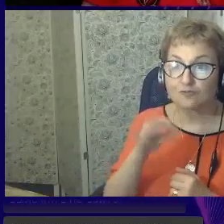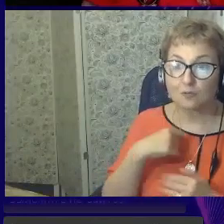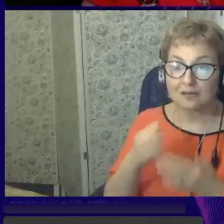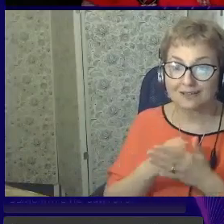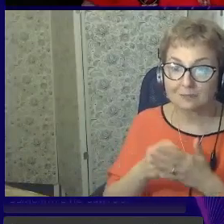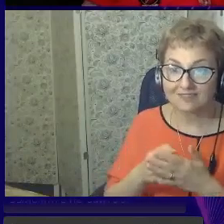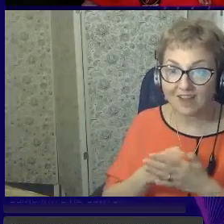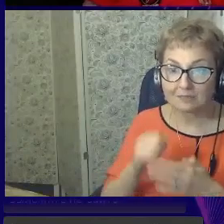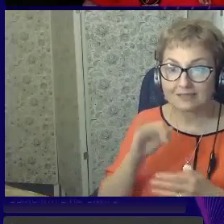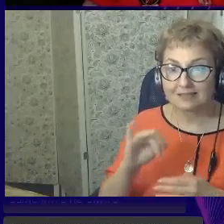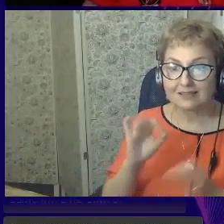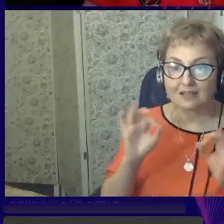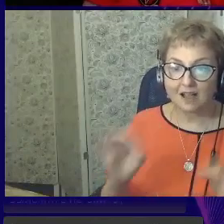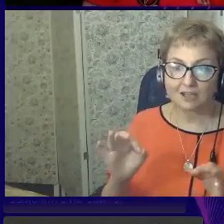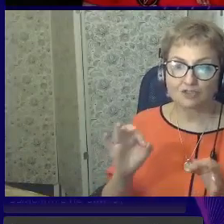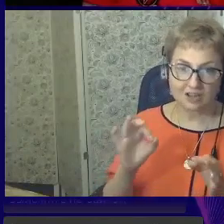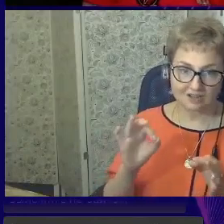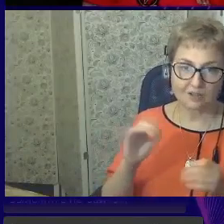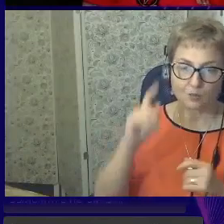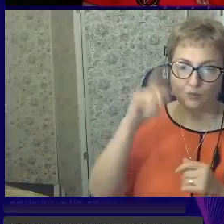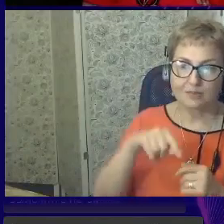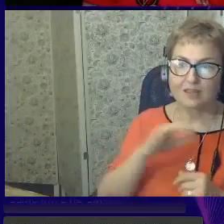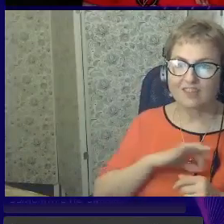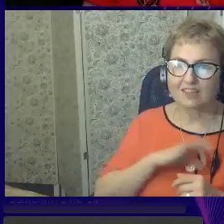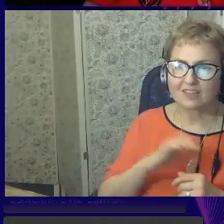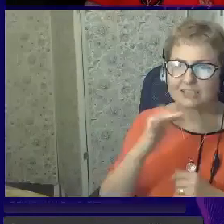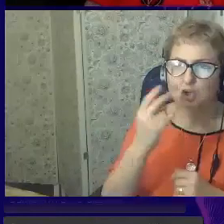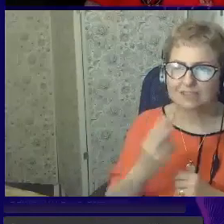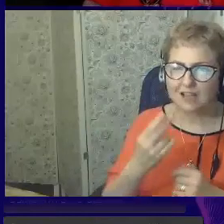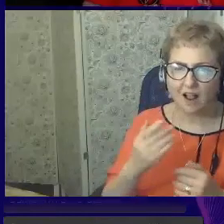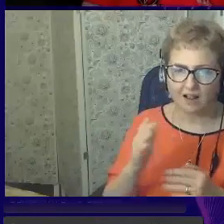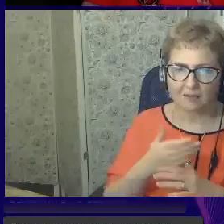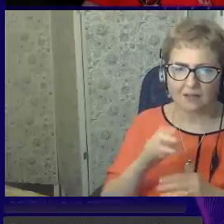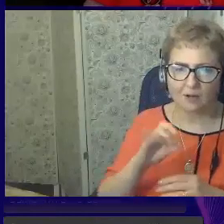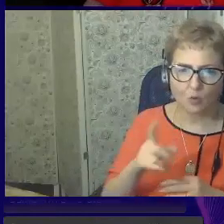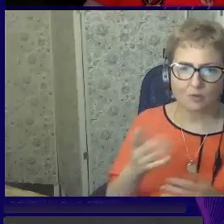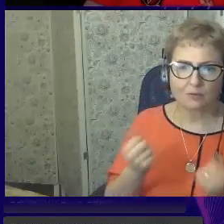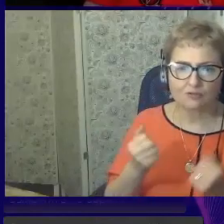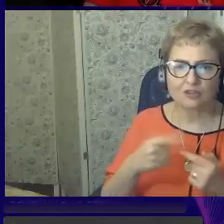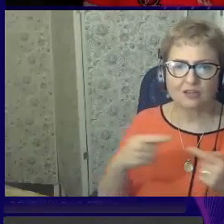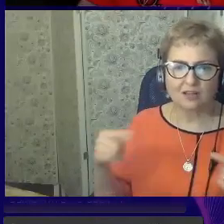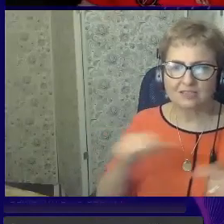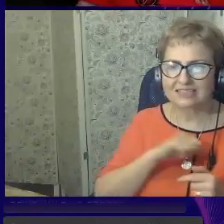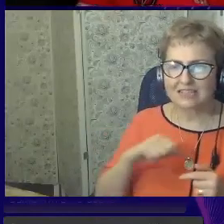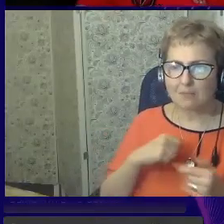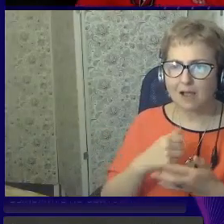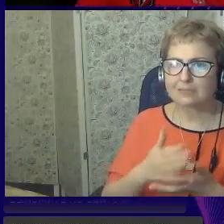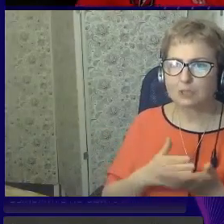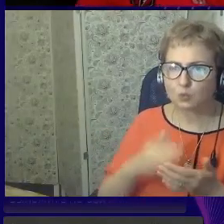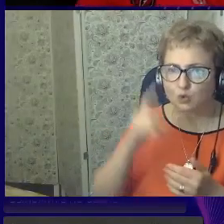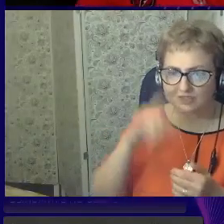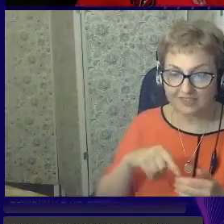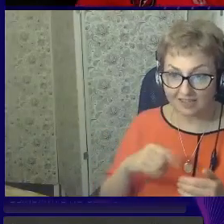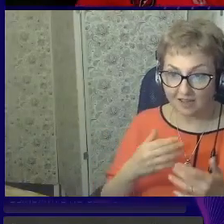добиваемся. И, конечно, овладевание различными социальными ролями, приобретение навыков самообслуживания.